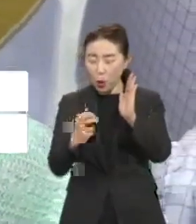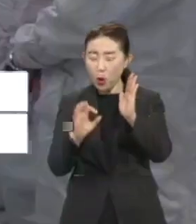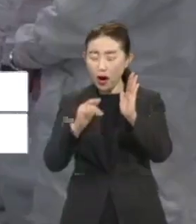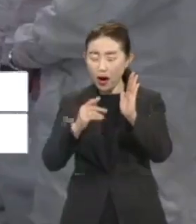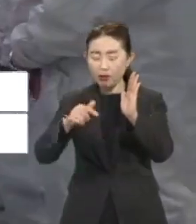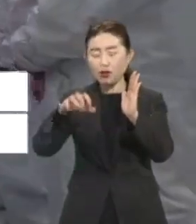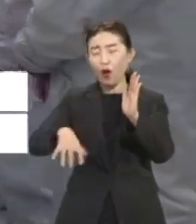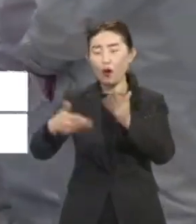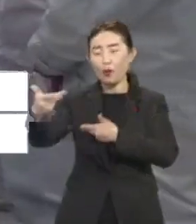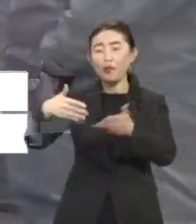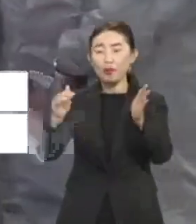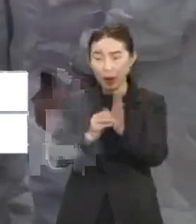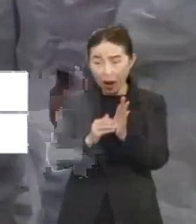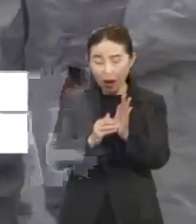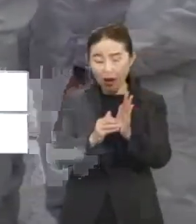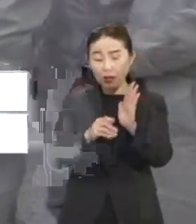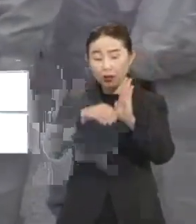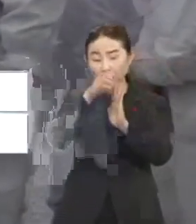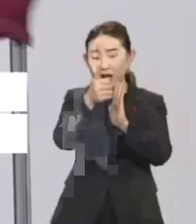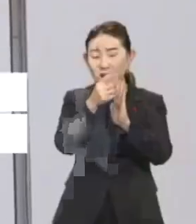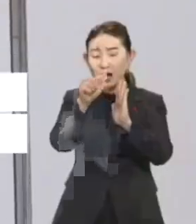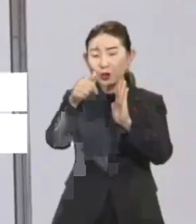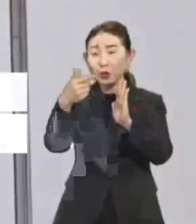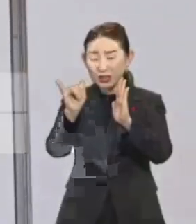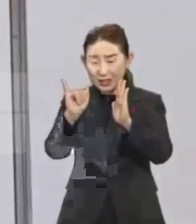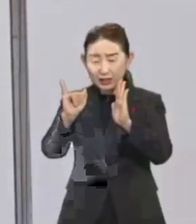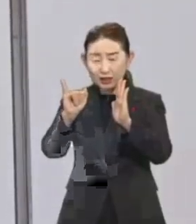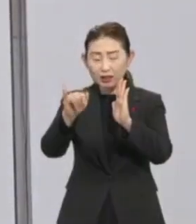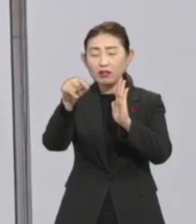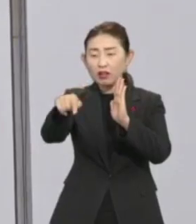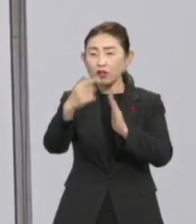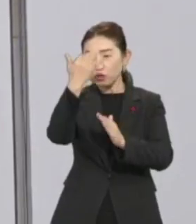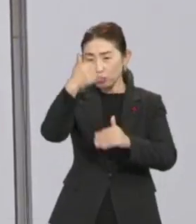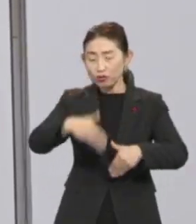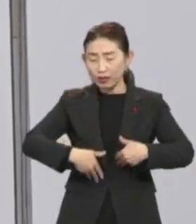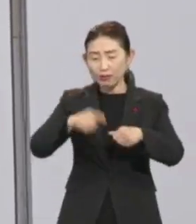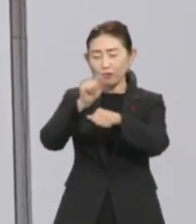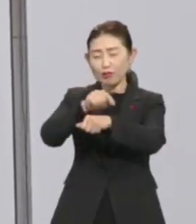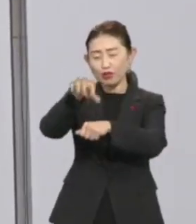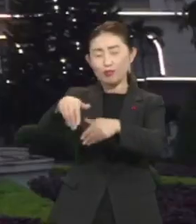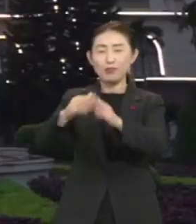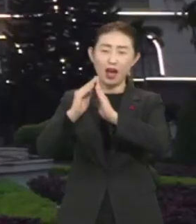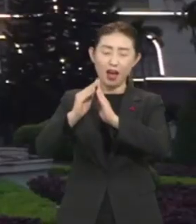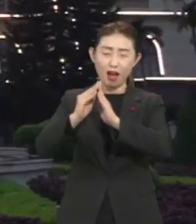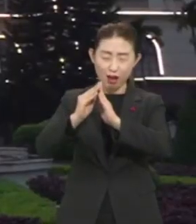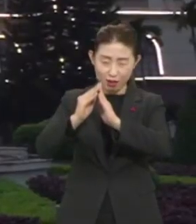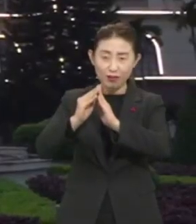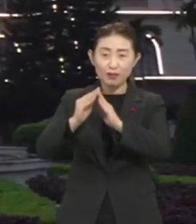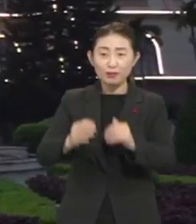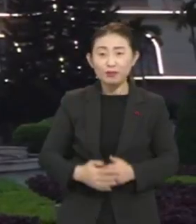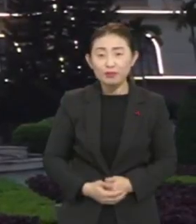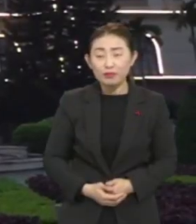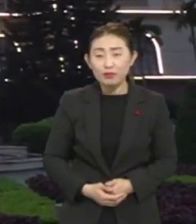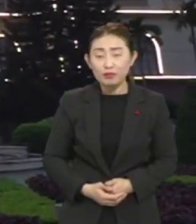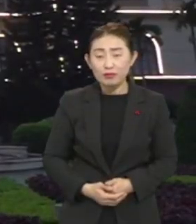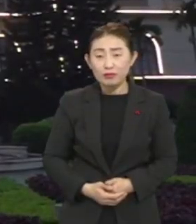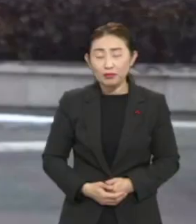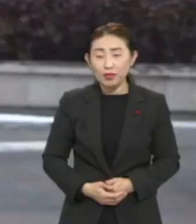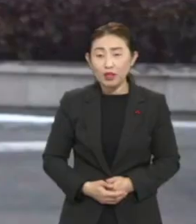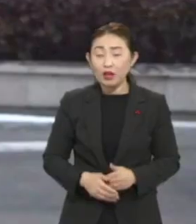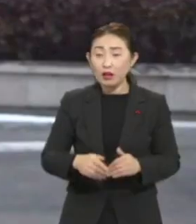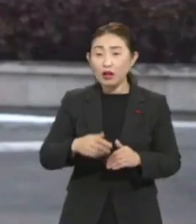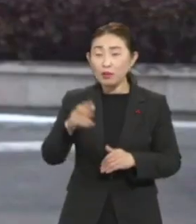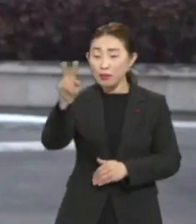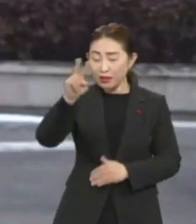시작했고 하노이에는 충남 사무소를 설치해 베트남 진출을 가속화하고 있습니다. 김태흠 충남지사가 베트남